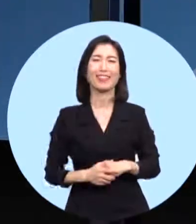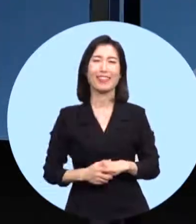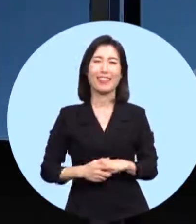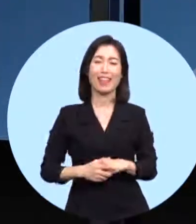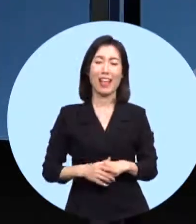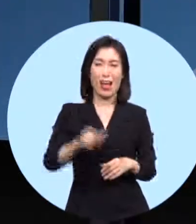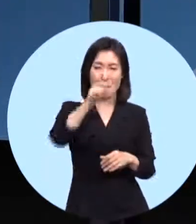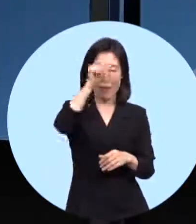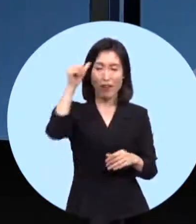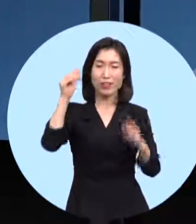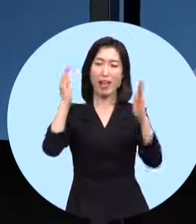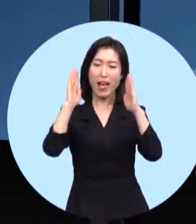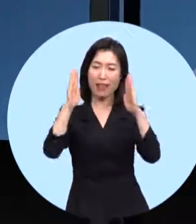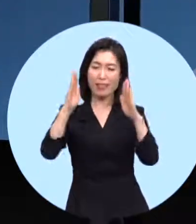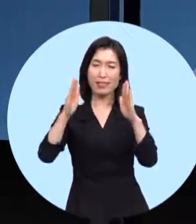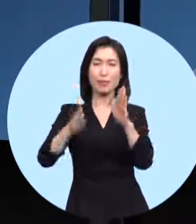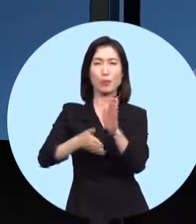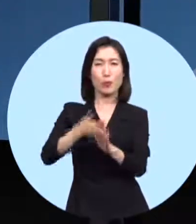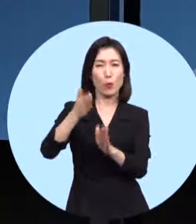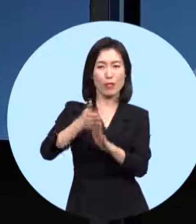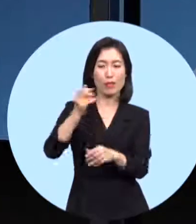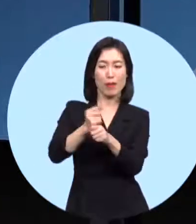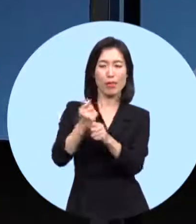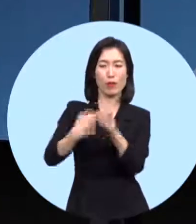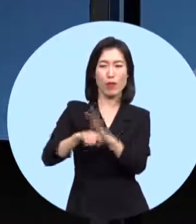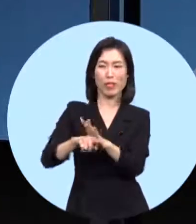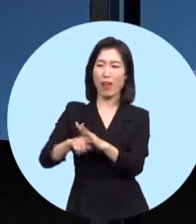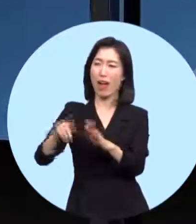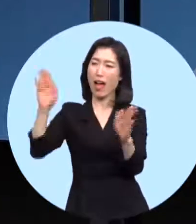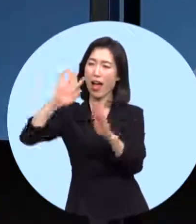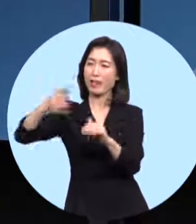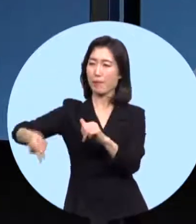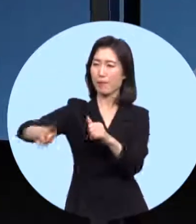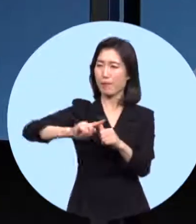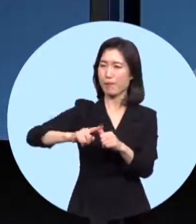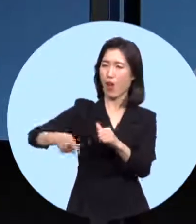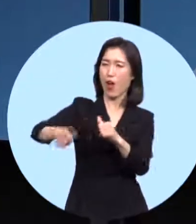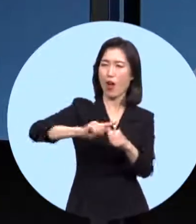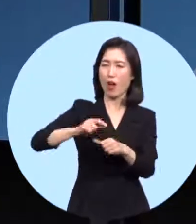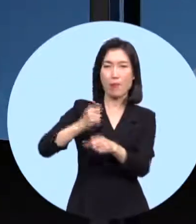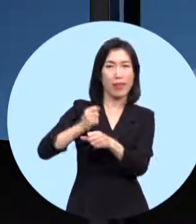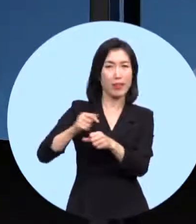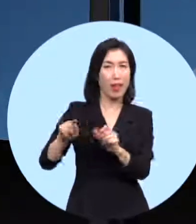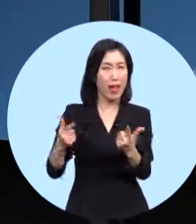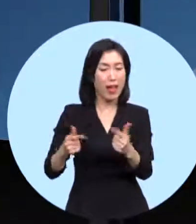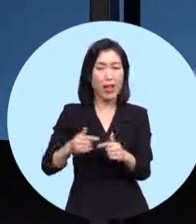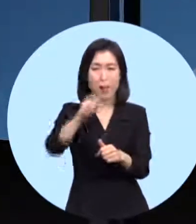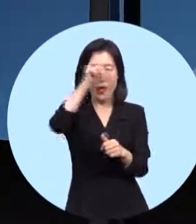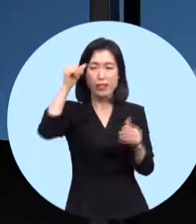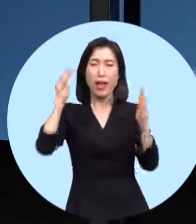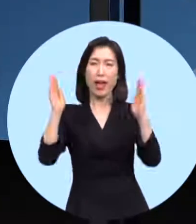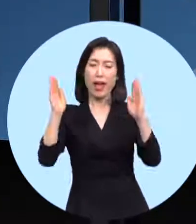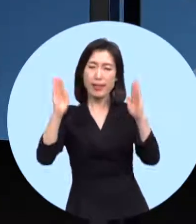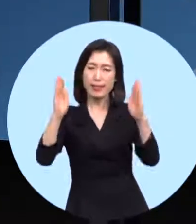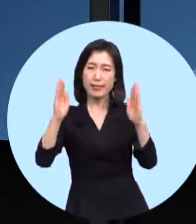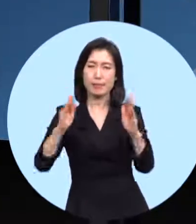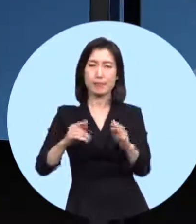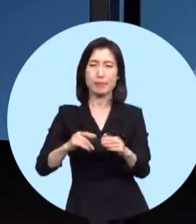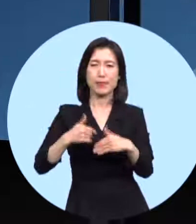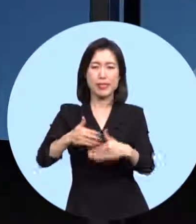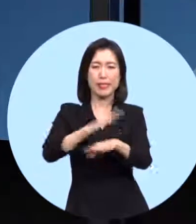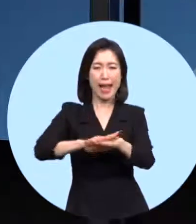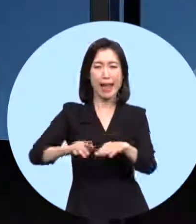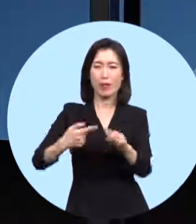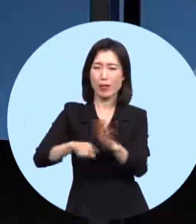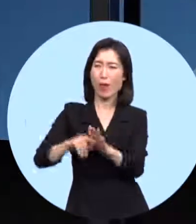평생학습 도시의 필요에 의해서 참여시킨 건 아닌가? 평생학습 도시의 목적을 위해서 동원시킨 건